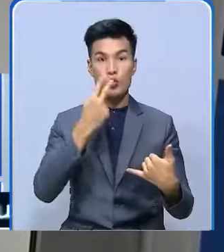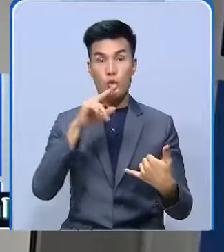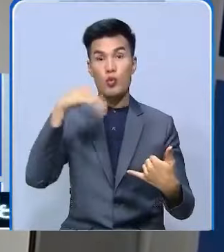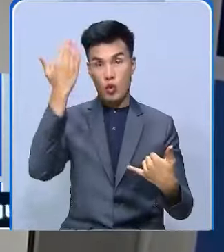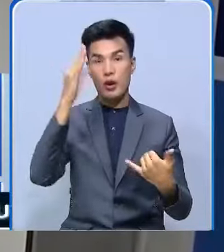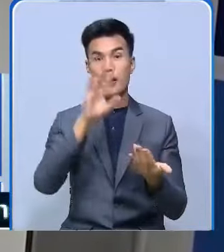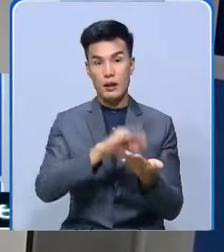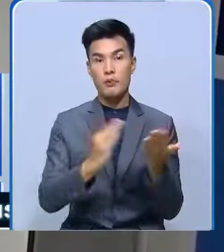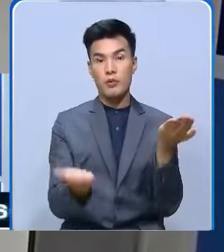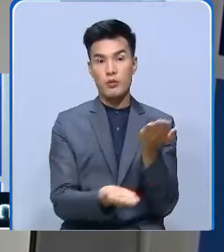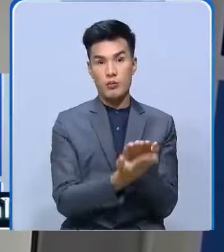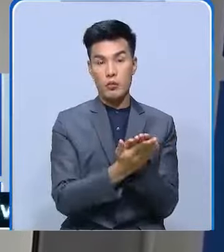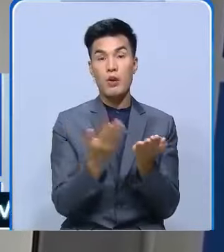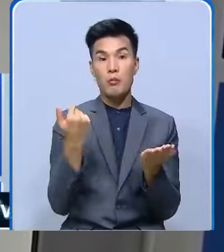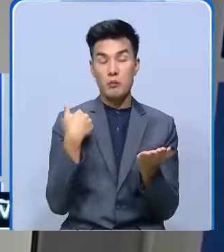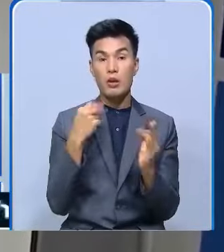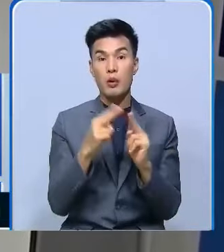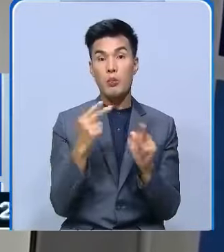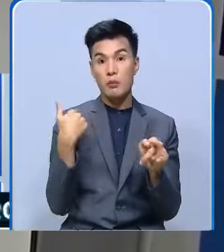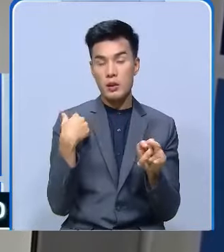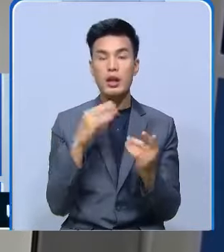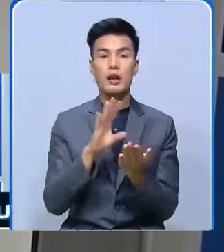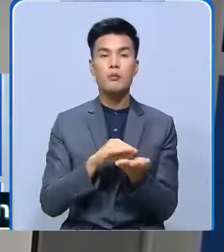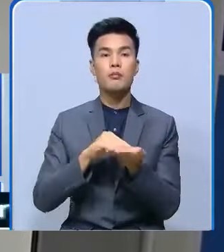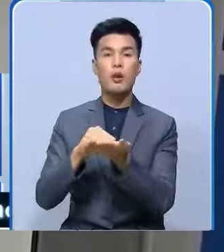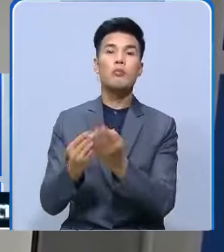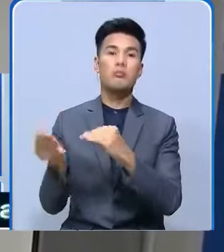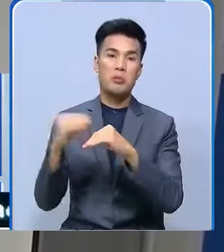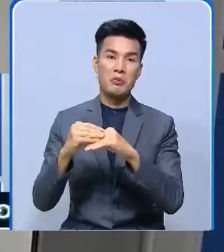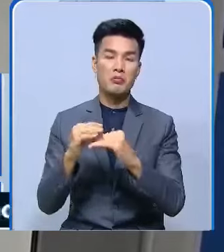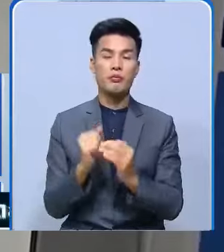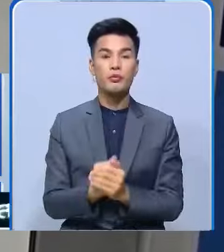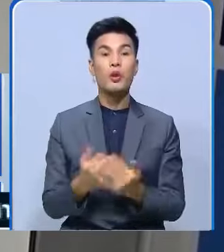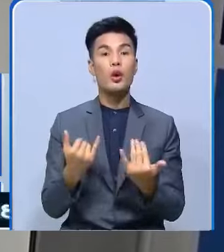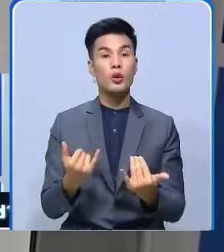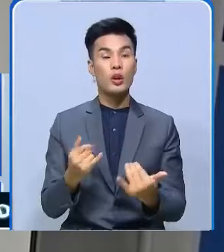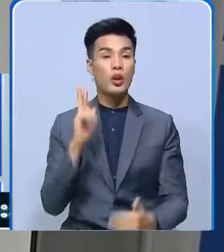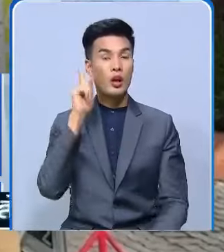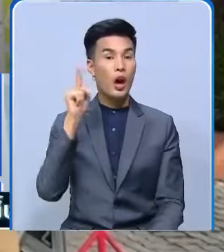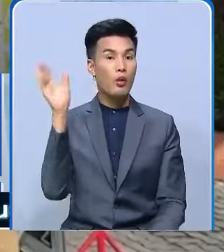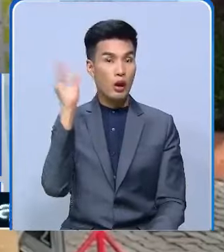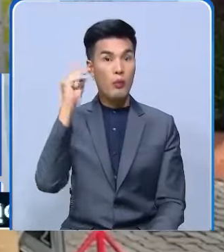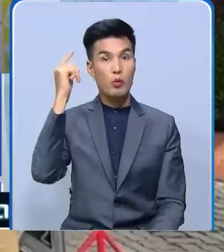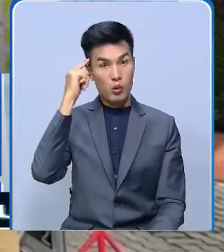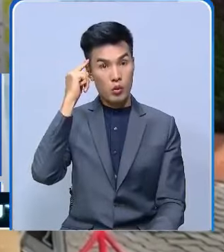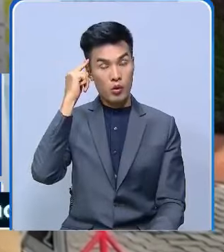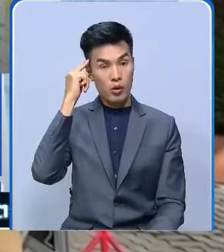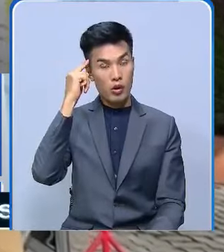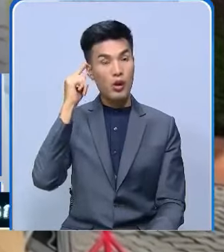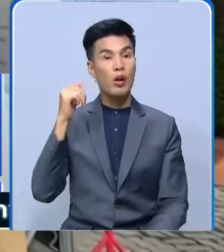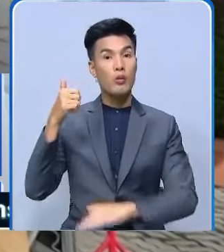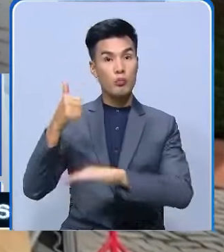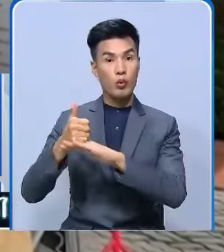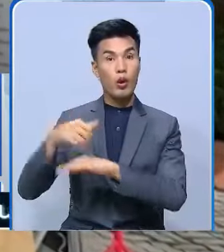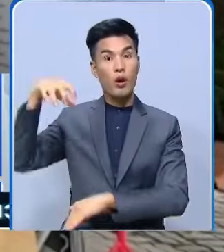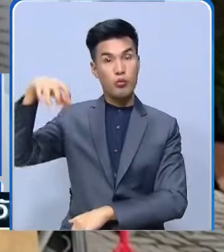อก่อนถ้ามีหรือพบอะไรยังไงเดี๋ยวก็มีการแจ้งกันเพิ่มเติม ล่าสุดทีมข่าวของเราได้รับแจ้งมานะคะบอกว่าทางต้นสังกัด